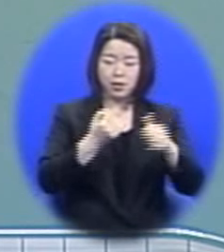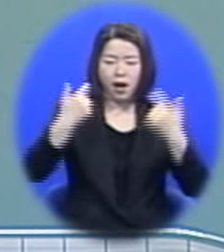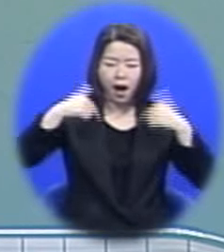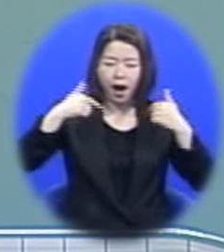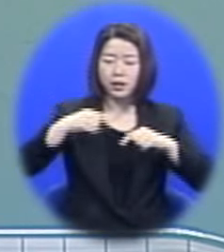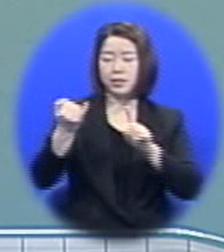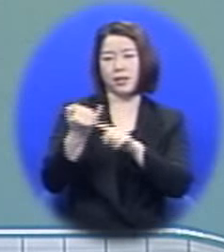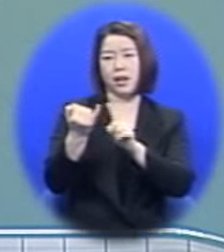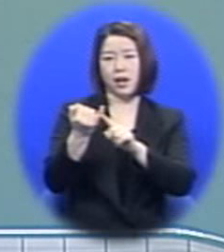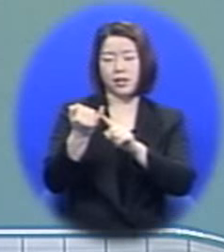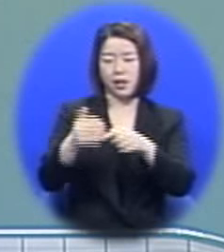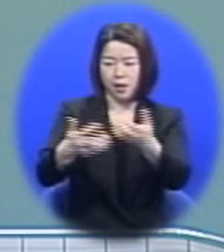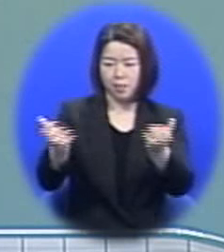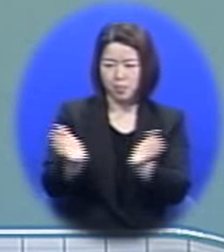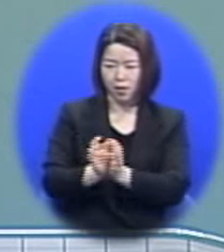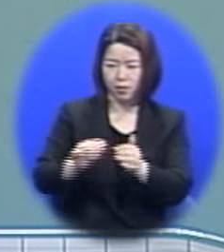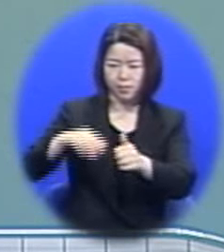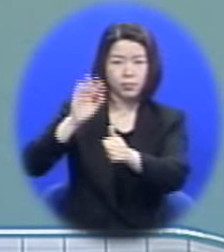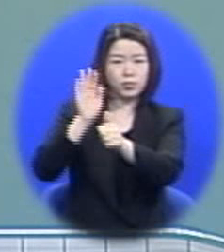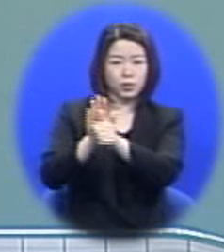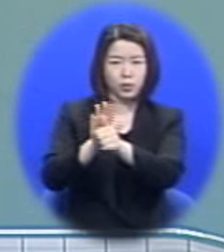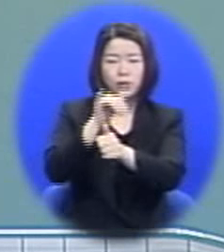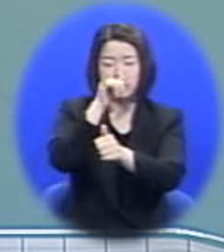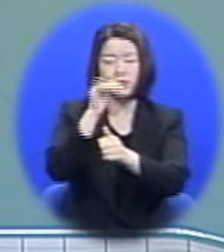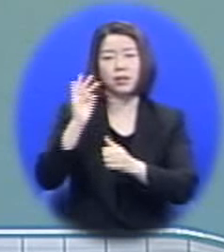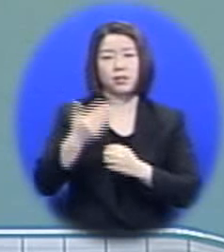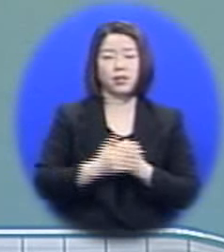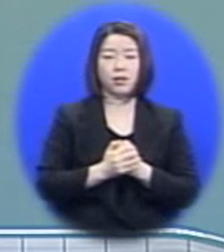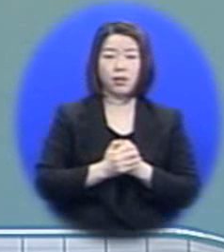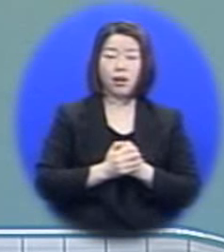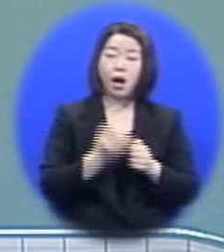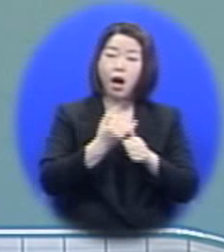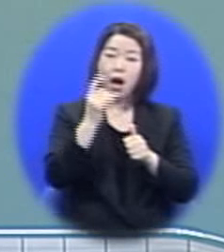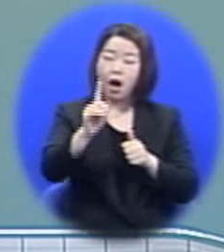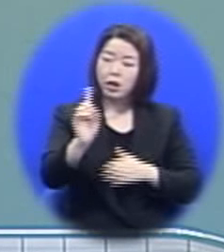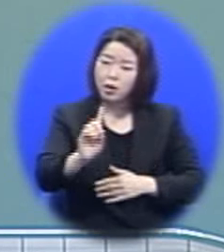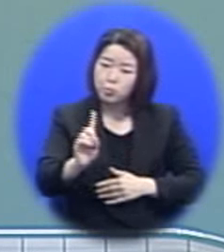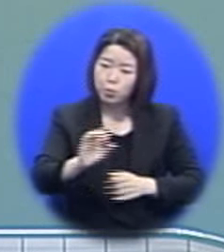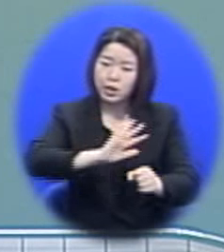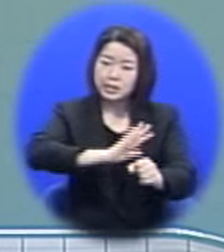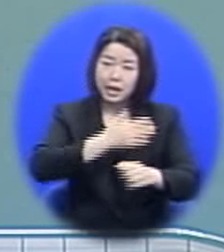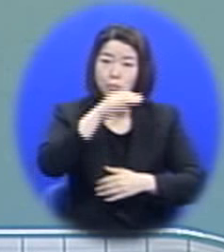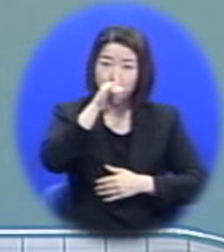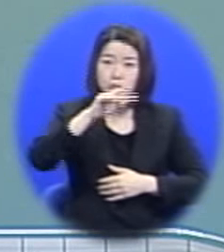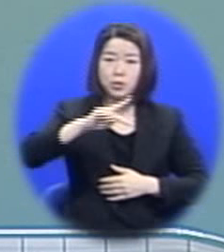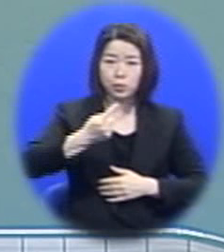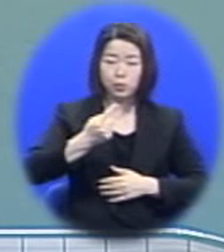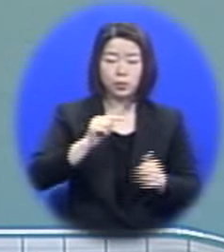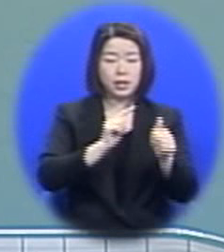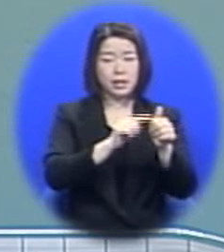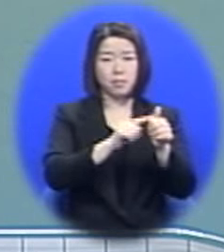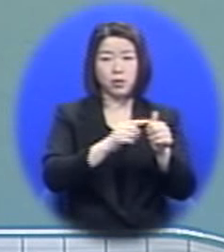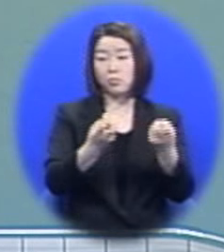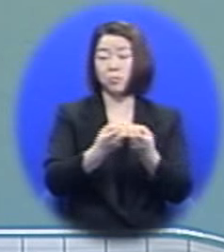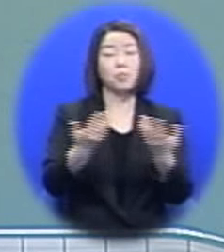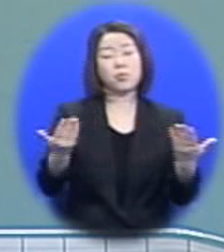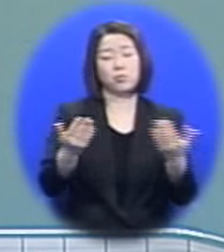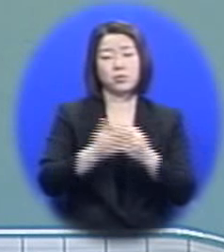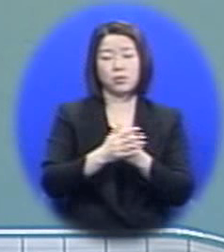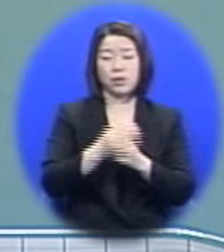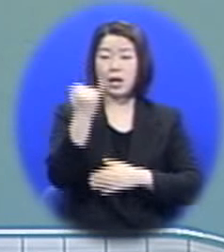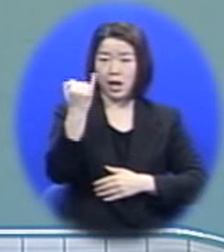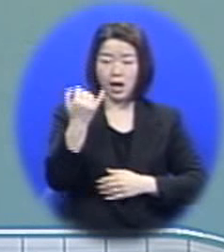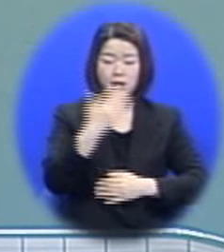돼야 돼요. 아내가 혹 물 잘못한 거 같아도 남편은 어쩔 수 없어요.